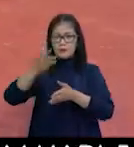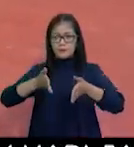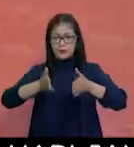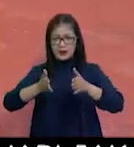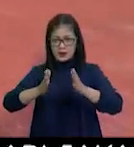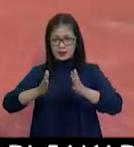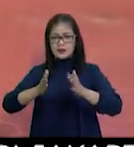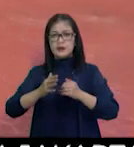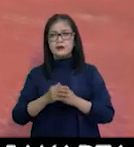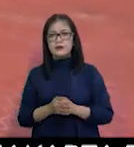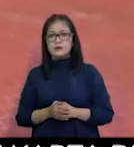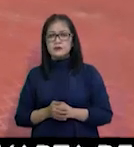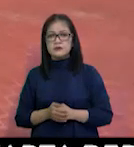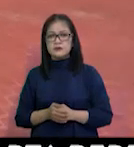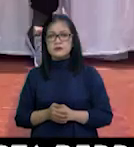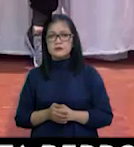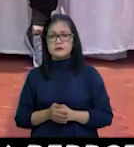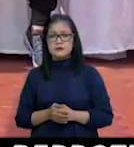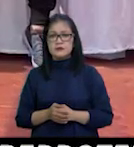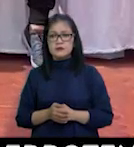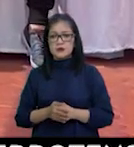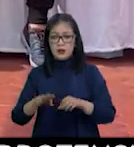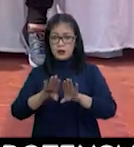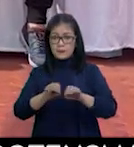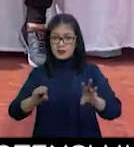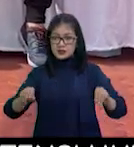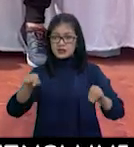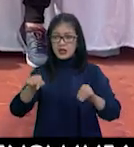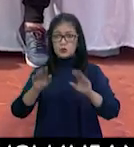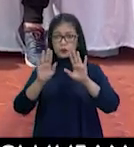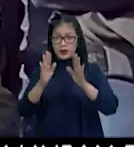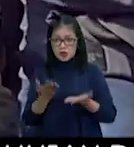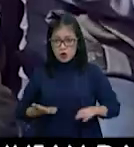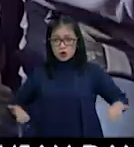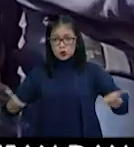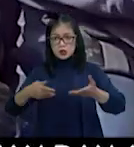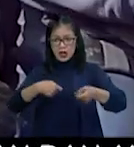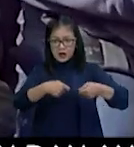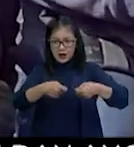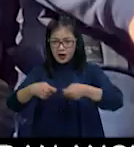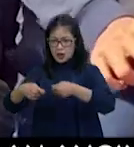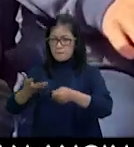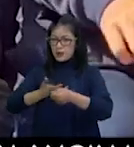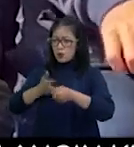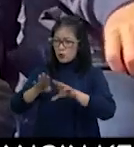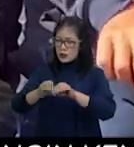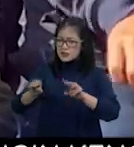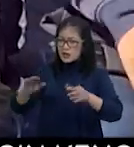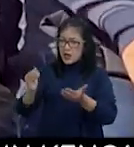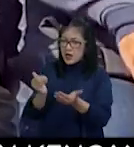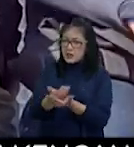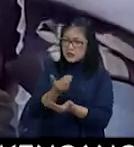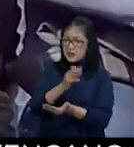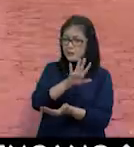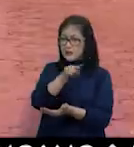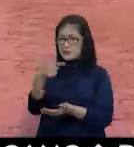charter. Para pekerja migran ini direkrut melalui media sosial dengan tawaran bekerja di Kamboja dengan gaji antara 5 hingga 7